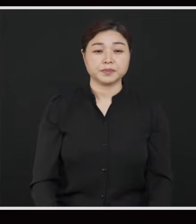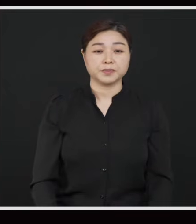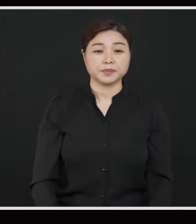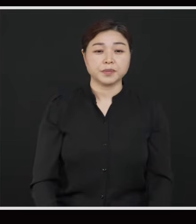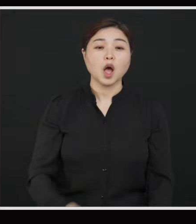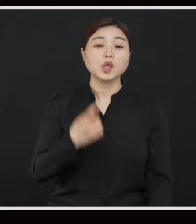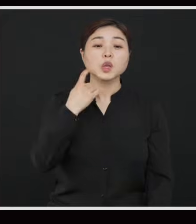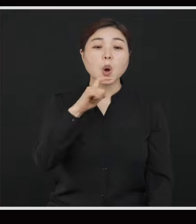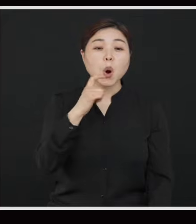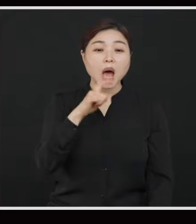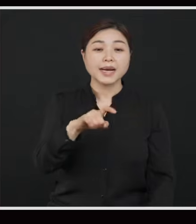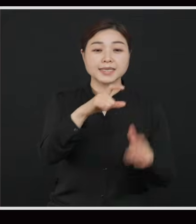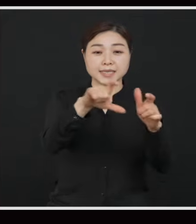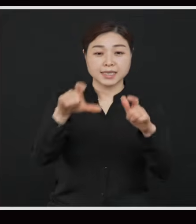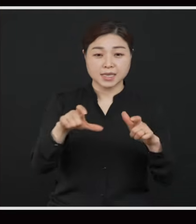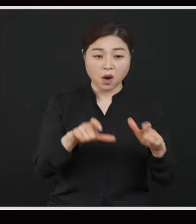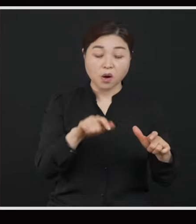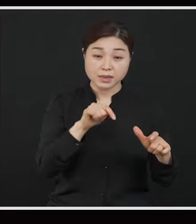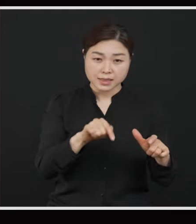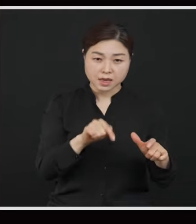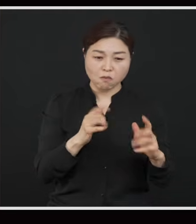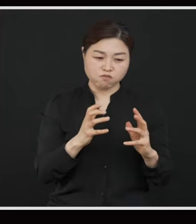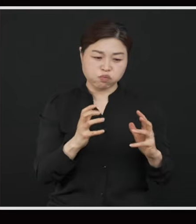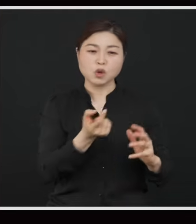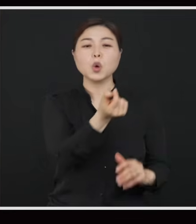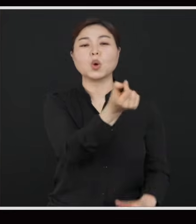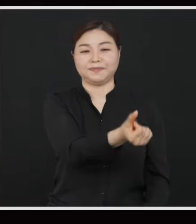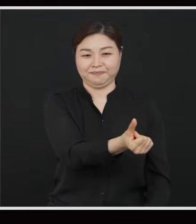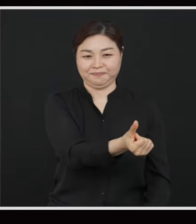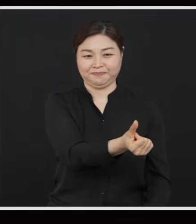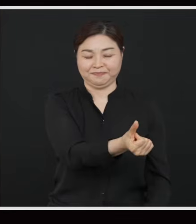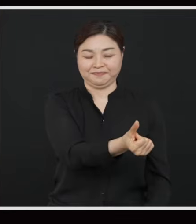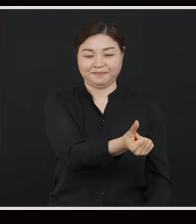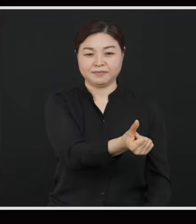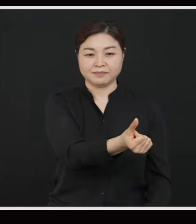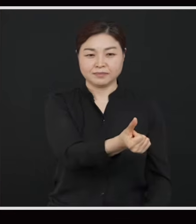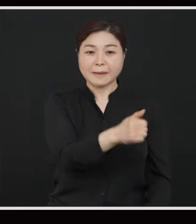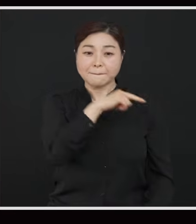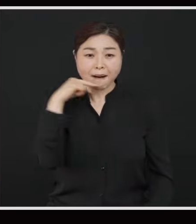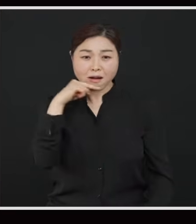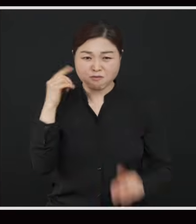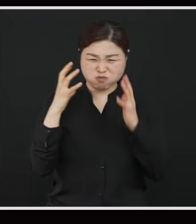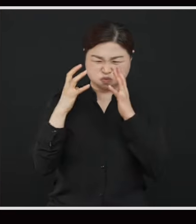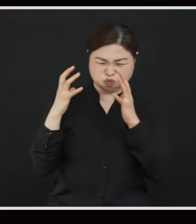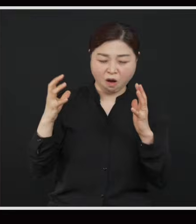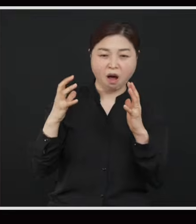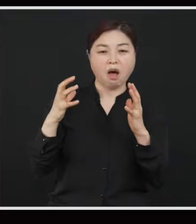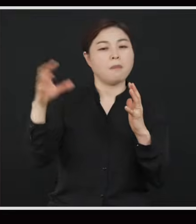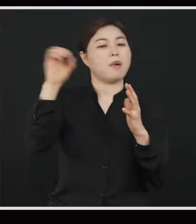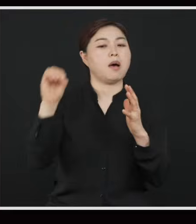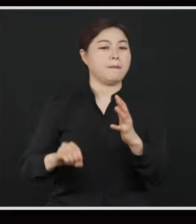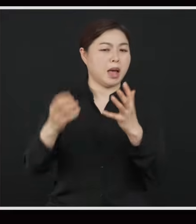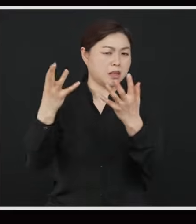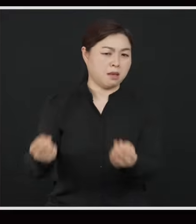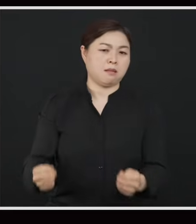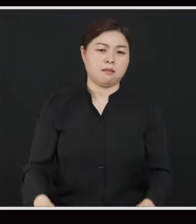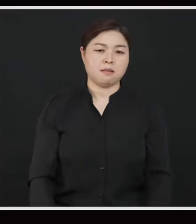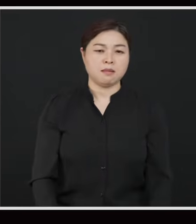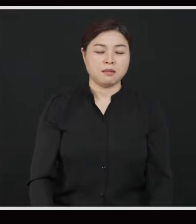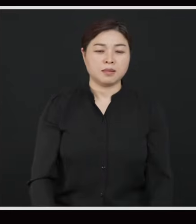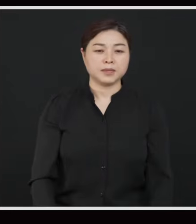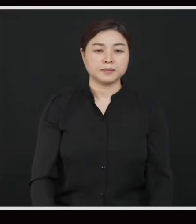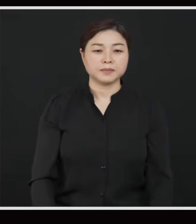비만율, 노란색으로 나타나는 지역이 비만율이 낮은 지역이고, 빨간색으로 나타나는 지역이 비만율이 높습니다.